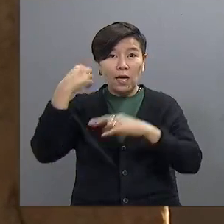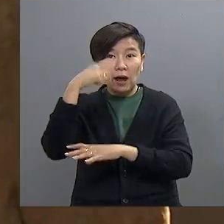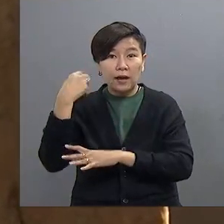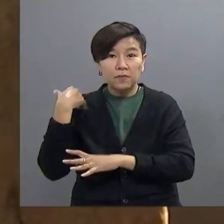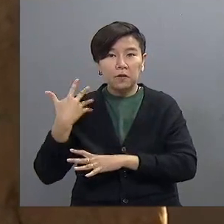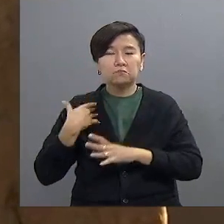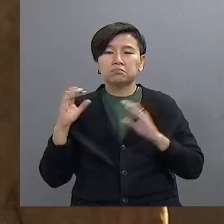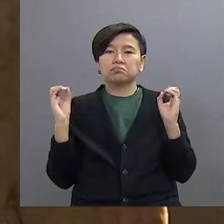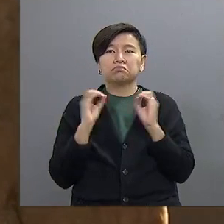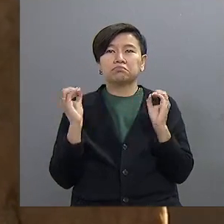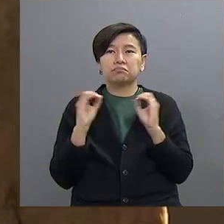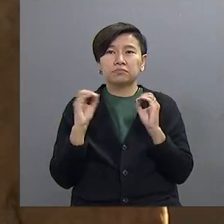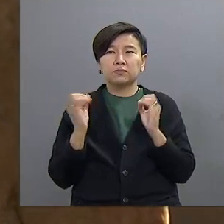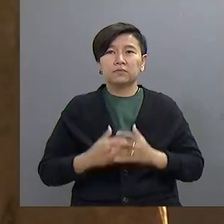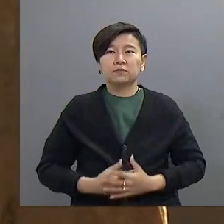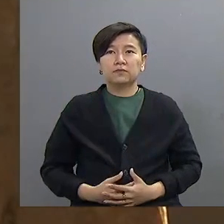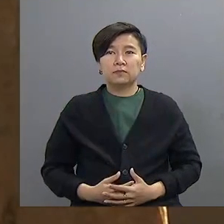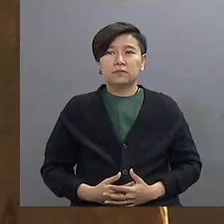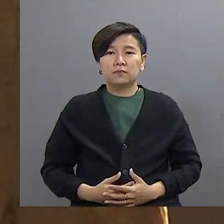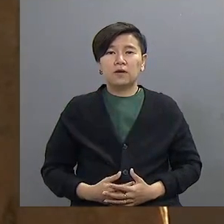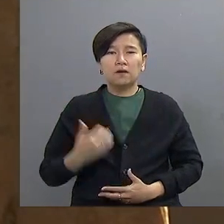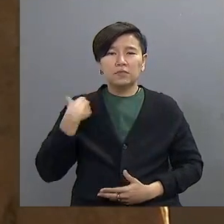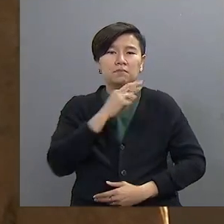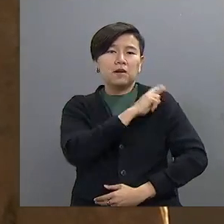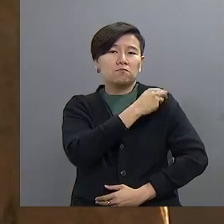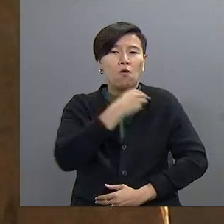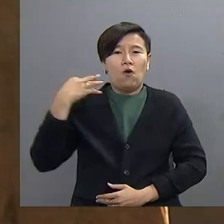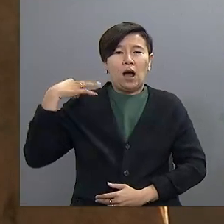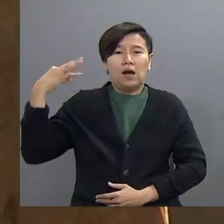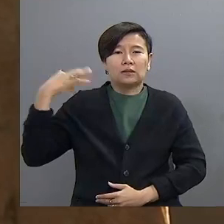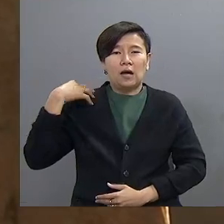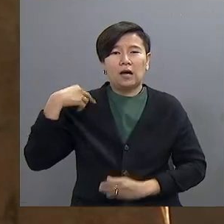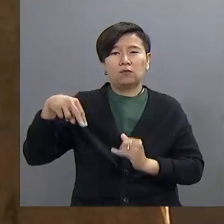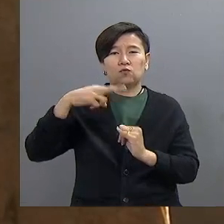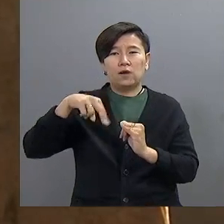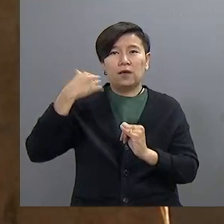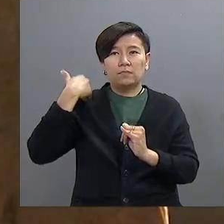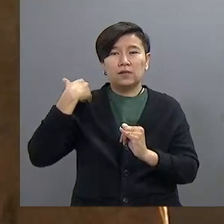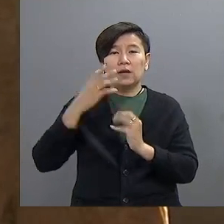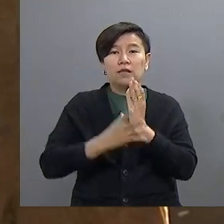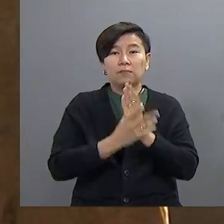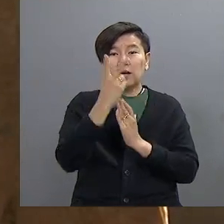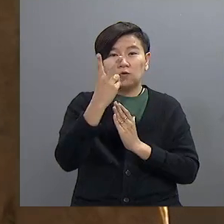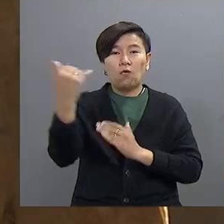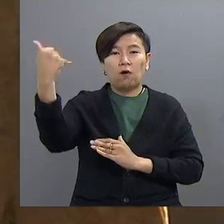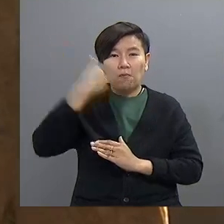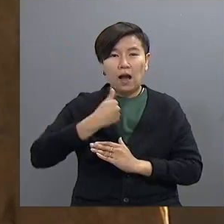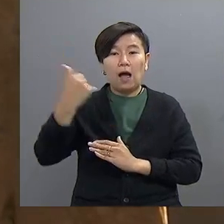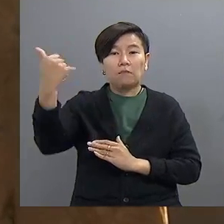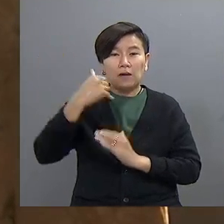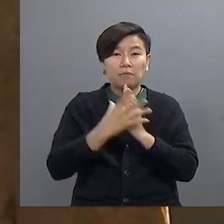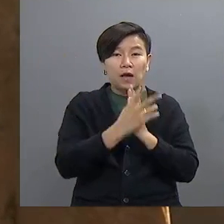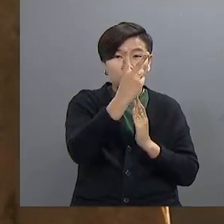ก็หมออาสาหมออาสามาดูแลสองอาทิตย์มาข้างวัดความ